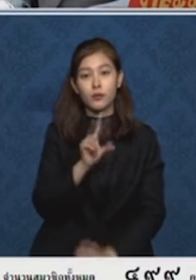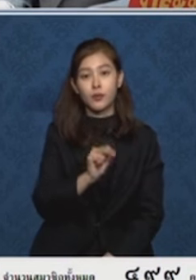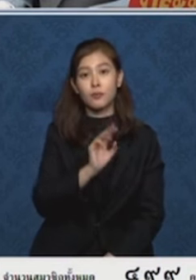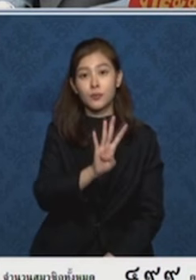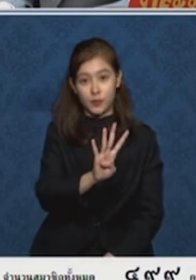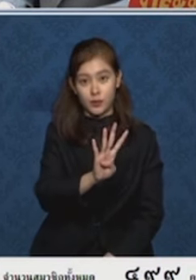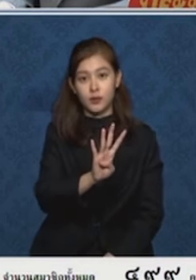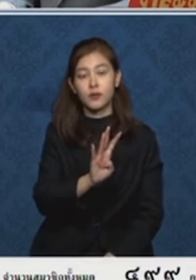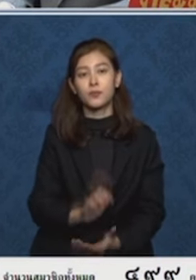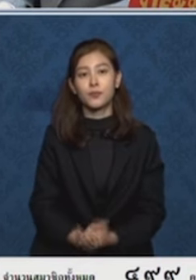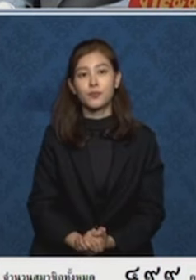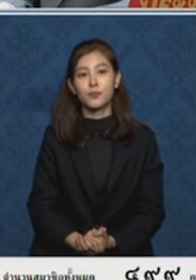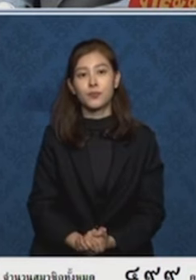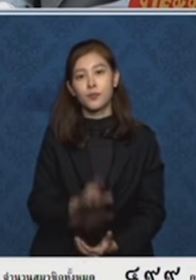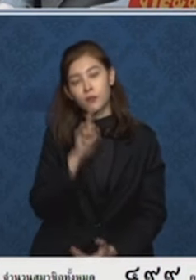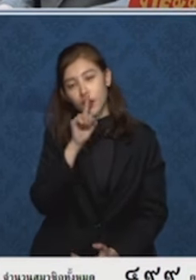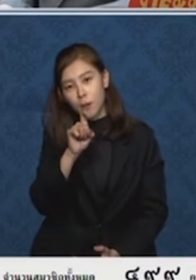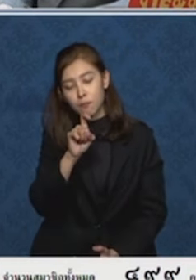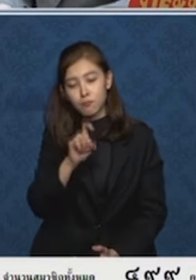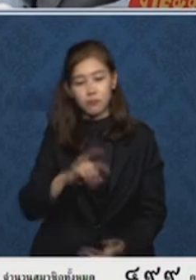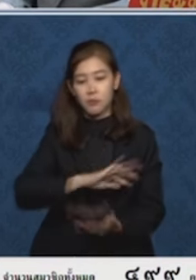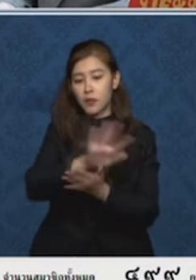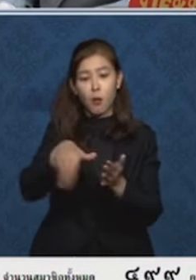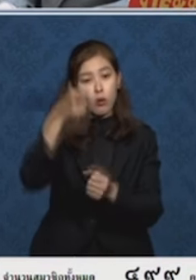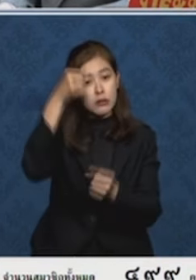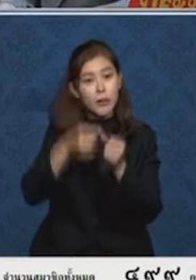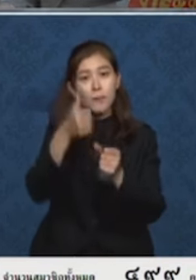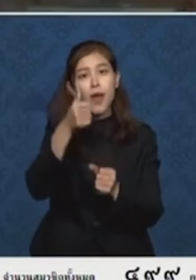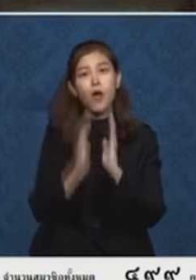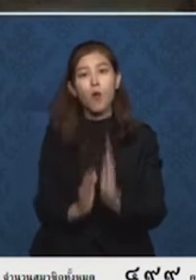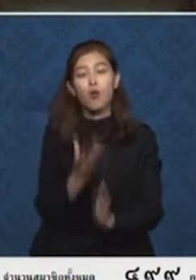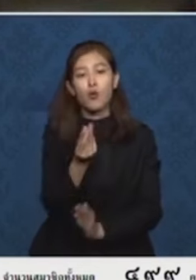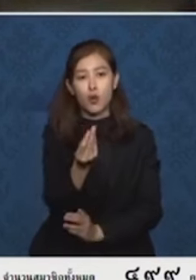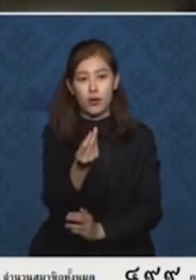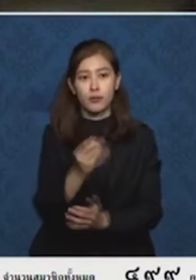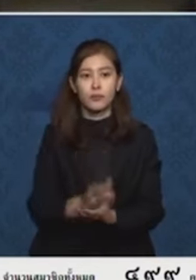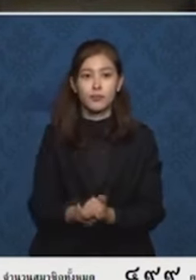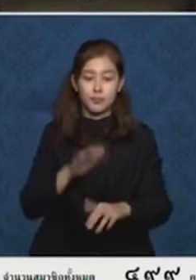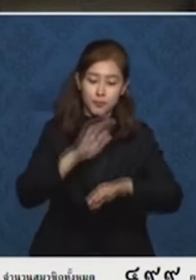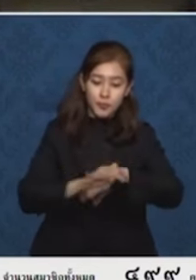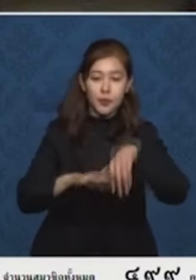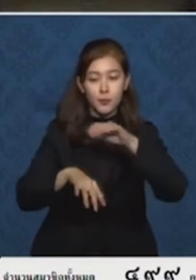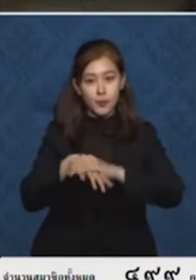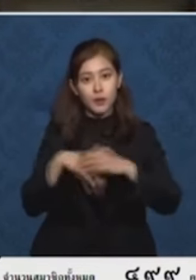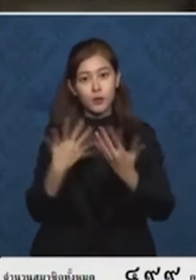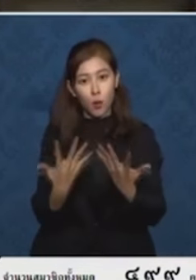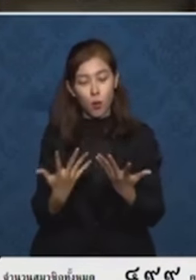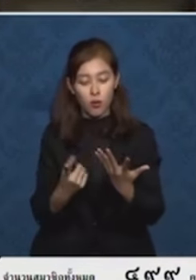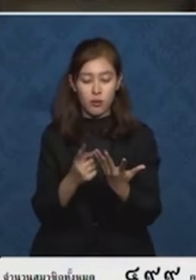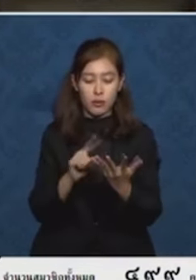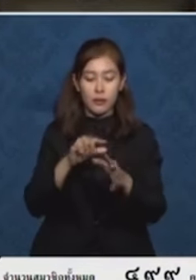โลกลืมไปซะกี่คนครั ท่พระทานครับสองมือรวมกันนิ้วยัมีไม่พอให้นับ